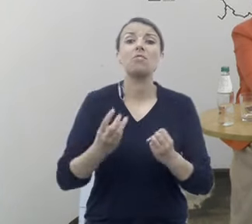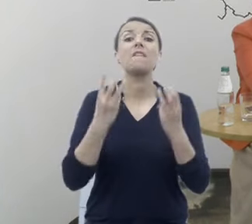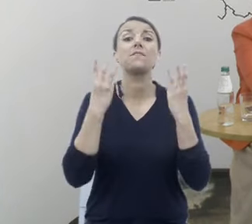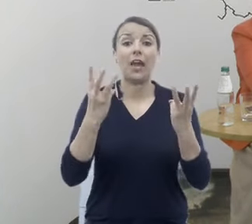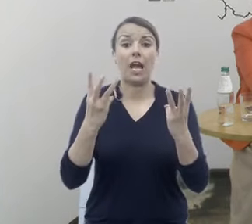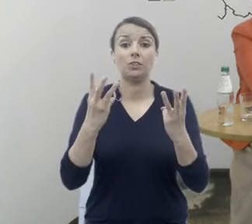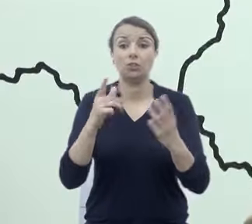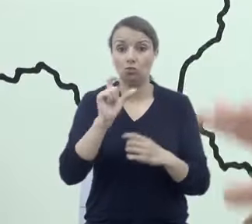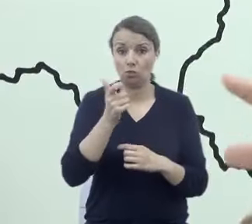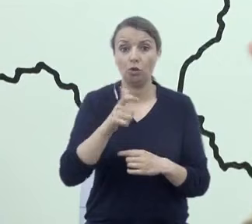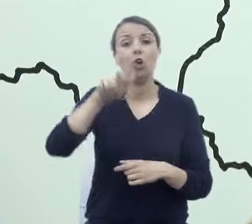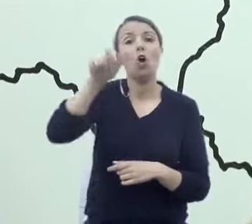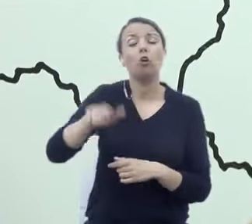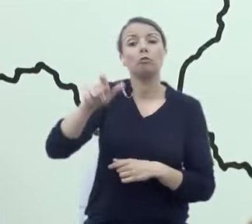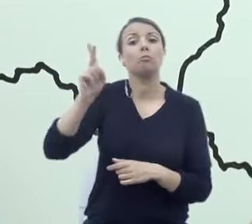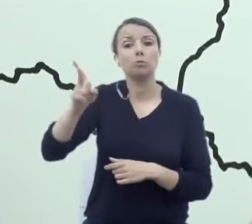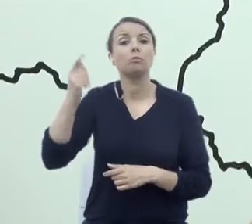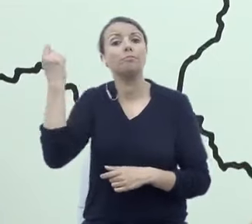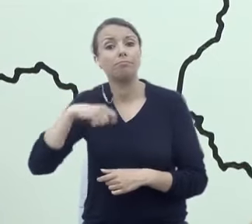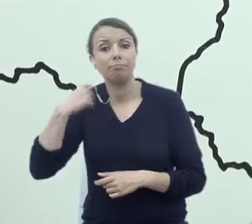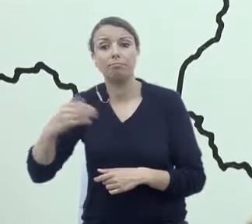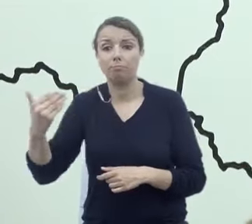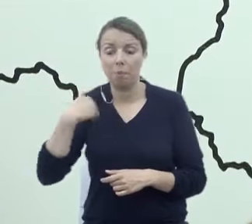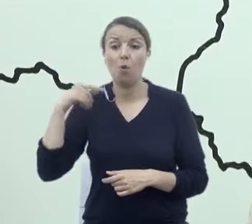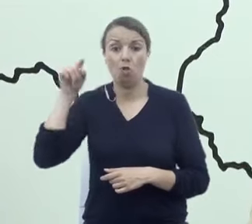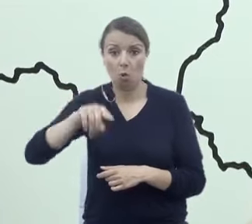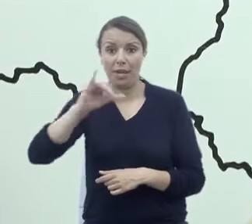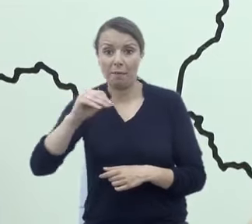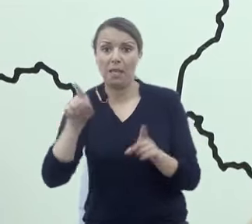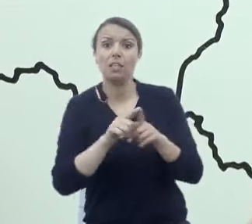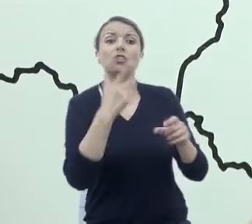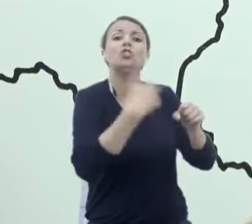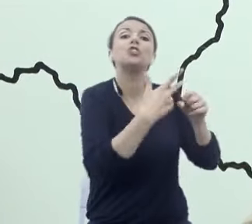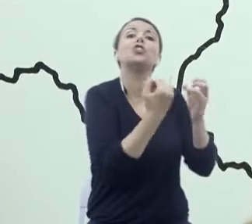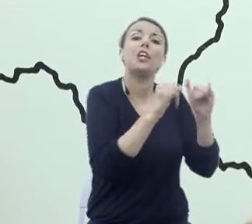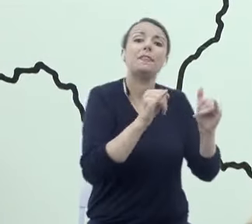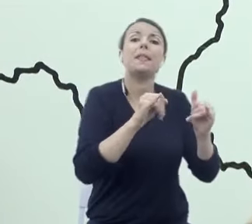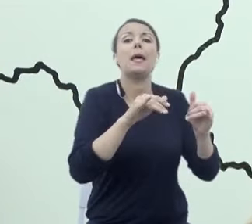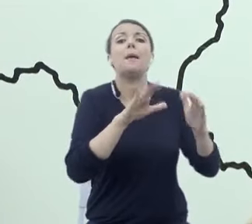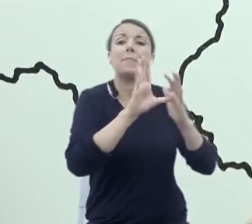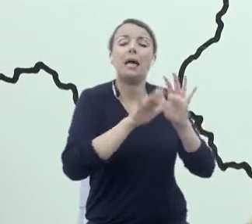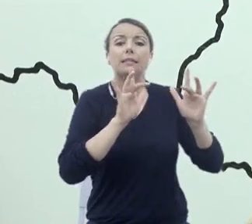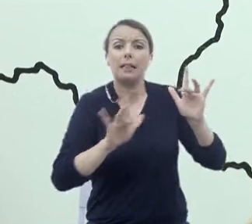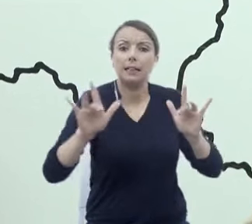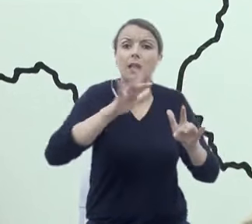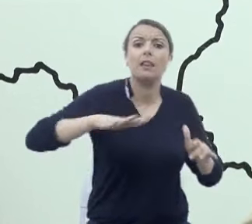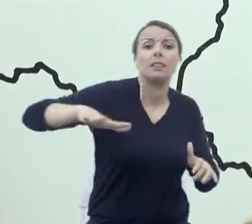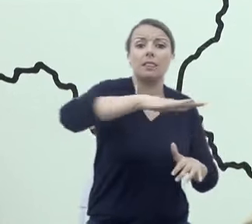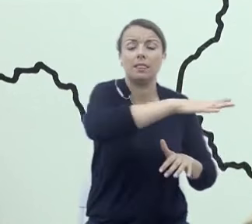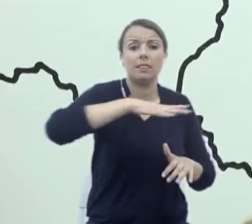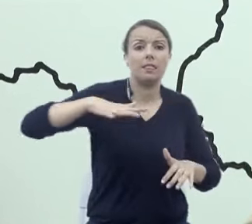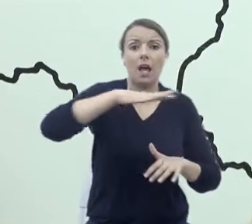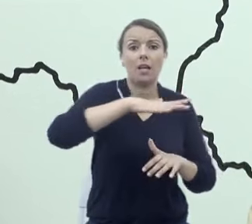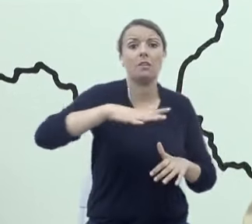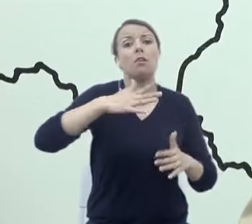których zamordowano tu i w tych 30 innych miejscowościach i też w innych miejscowościach na terenie województw